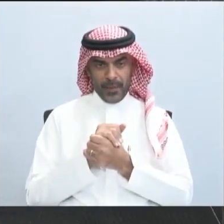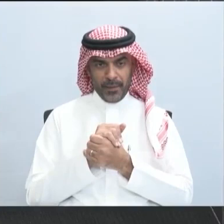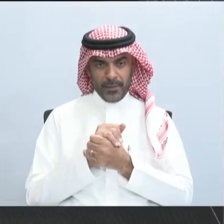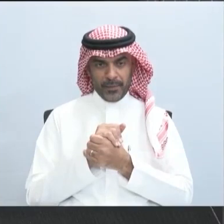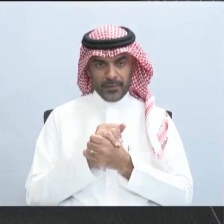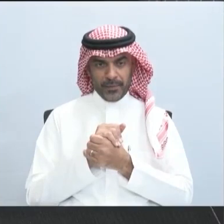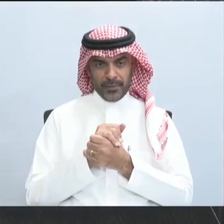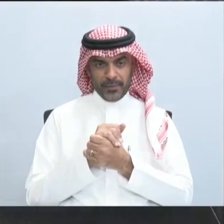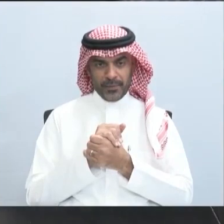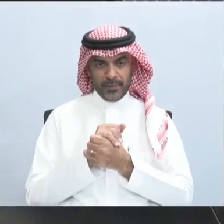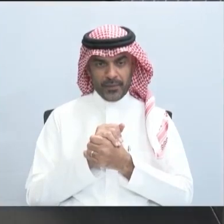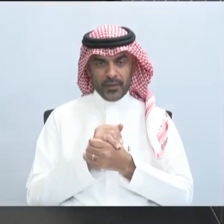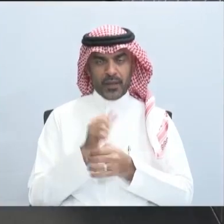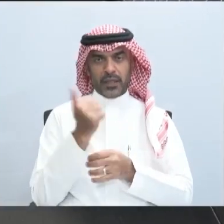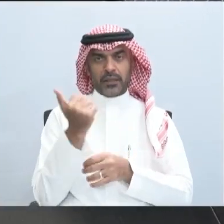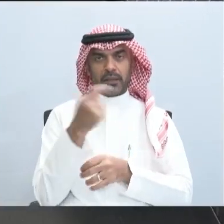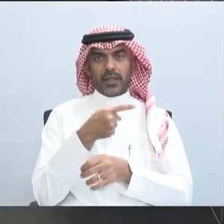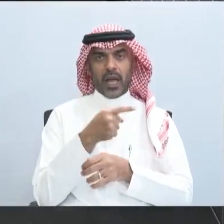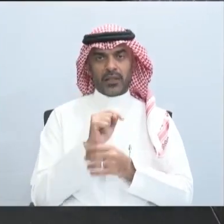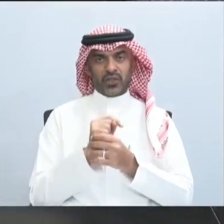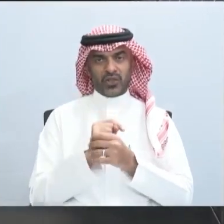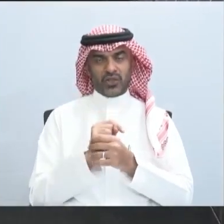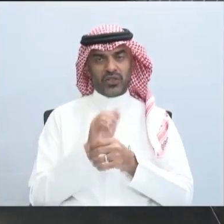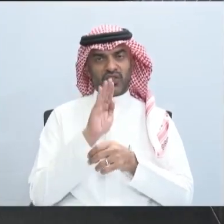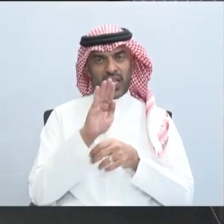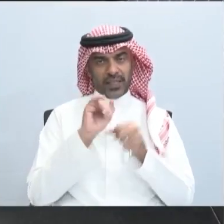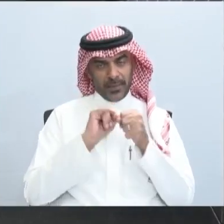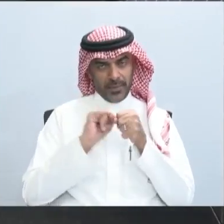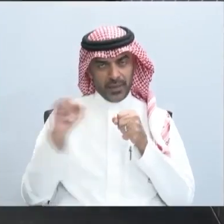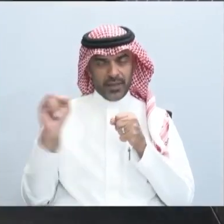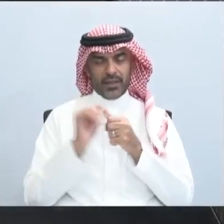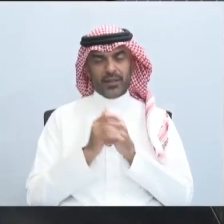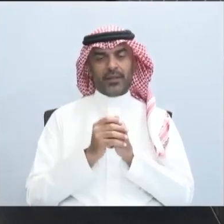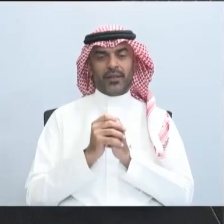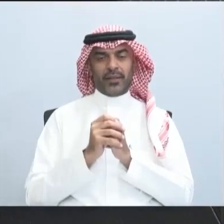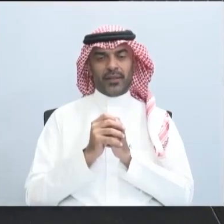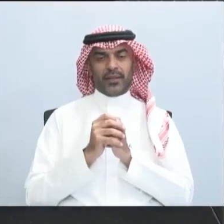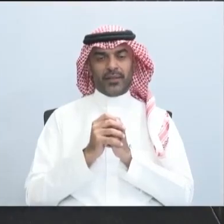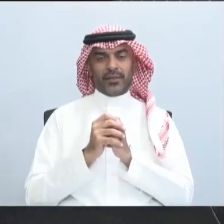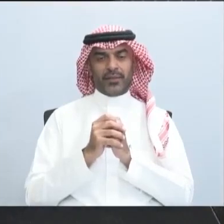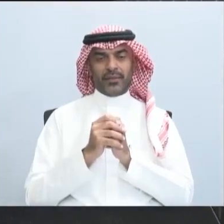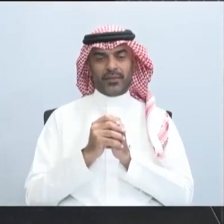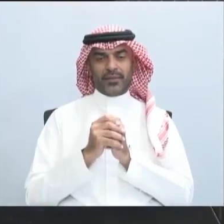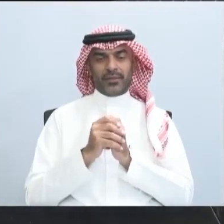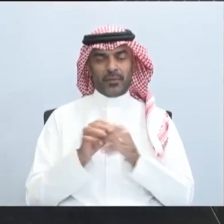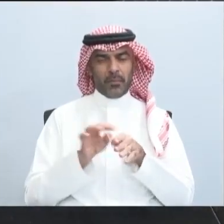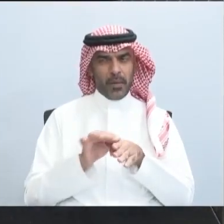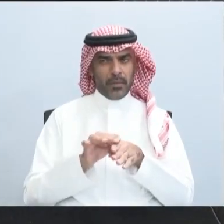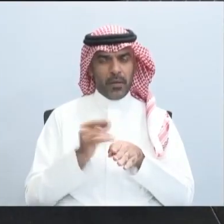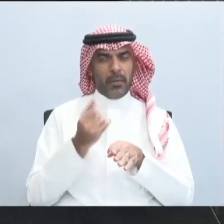طوله 16 ايضا سم ملمسه